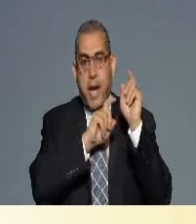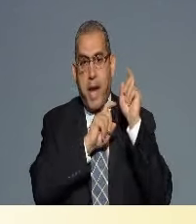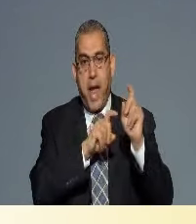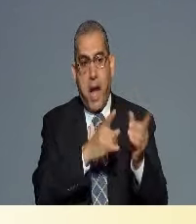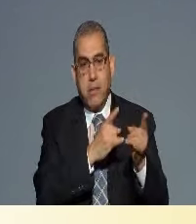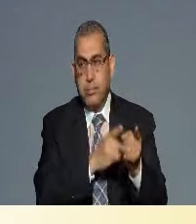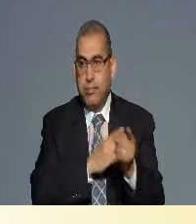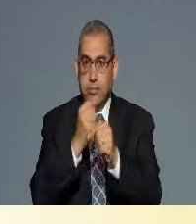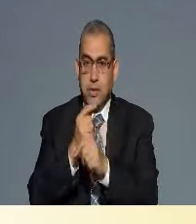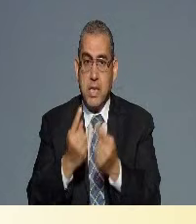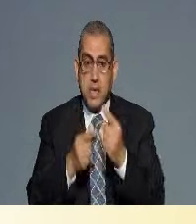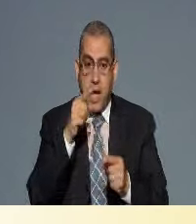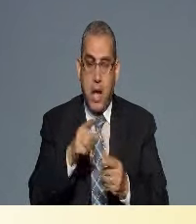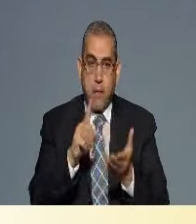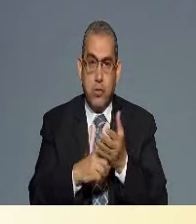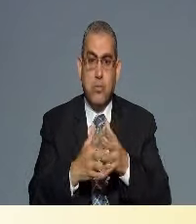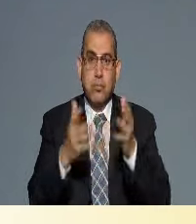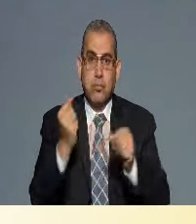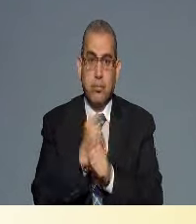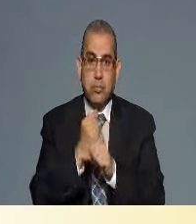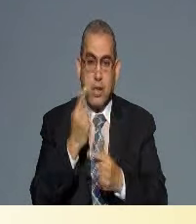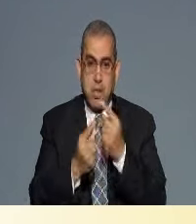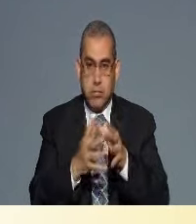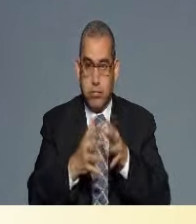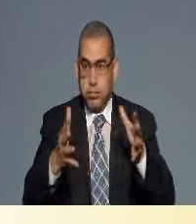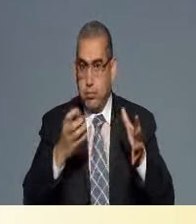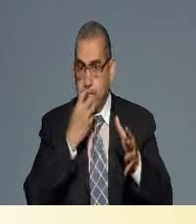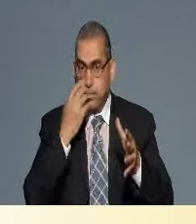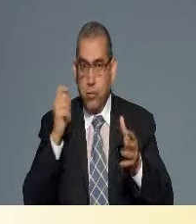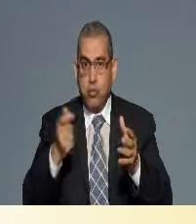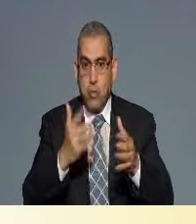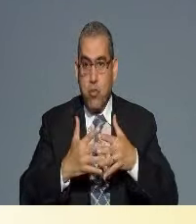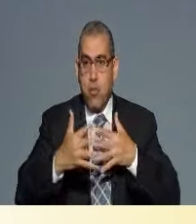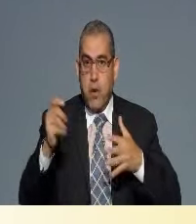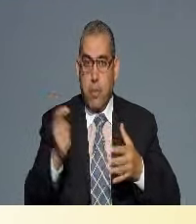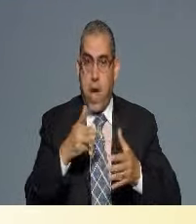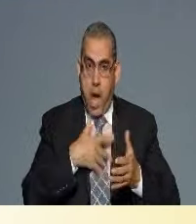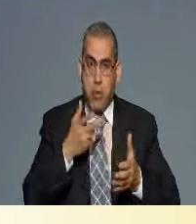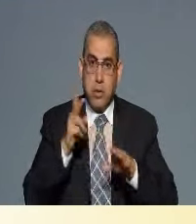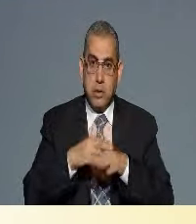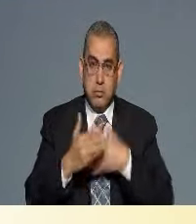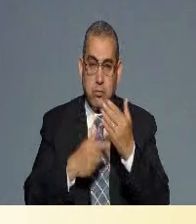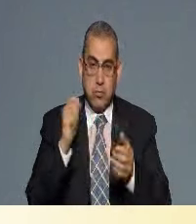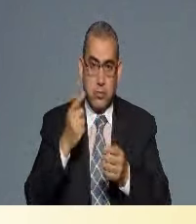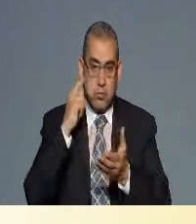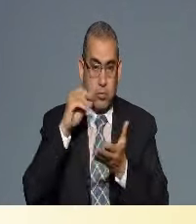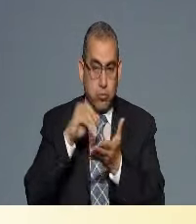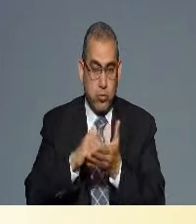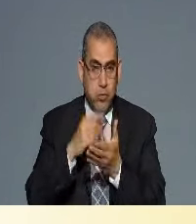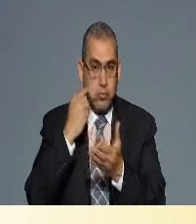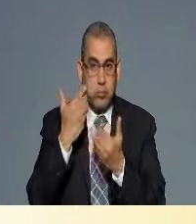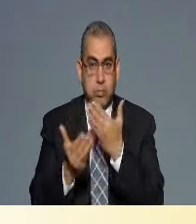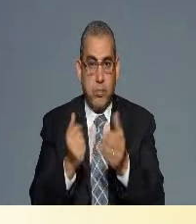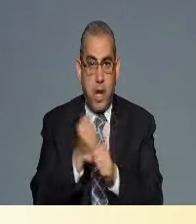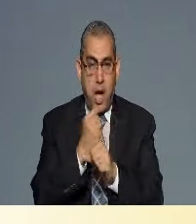قطاع زراعي بيزود مساحة الرقعة الزراعية بشكل سريع جدا. فده برضو سيادتك اوصيتهم ان احنا نبتدي ونترحب بنظام الاي